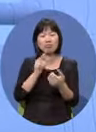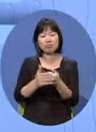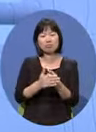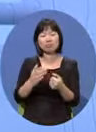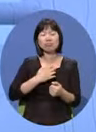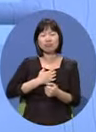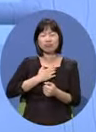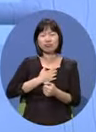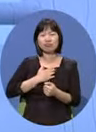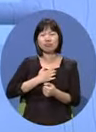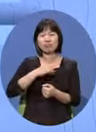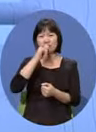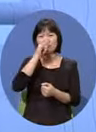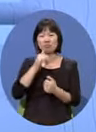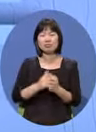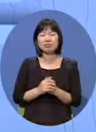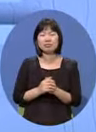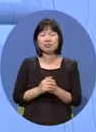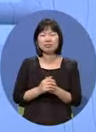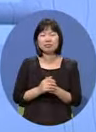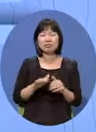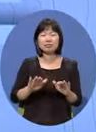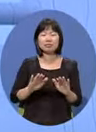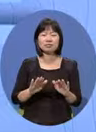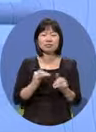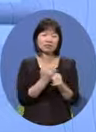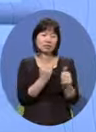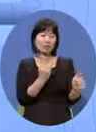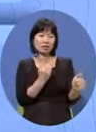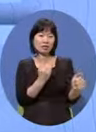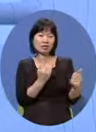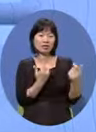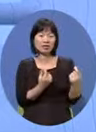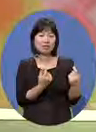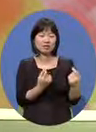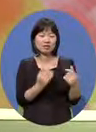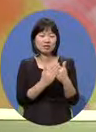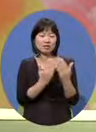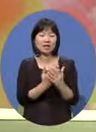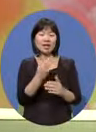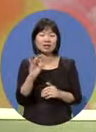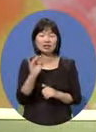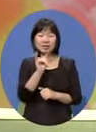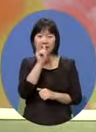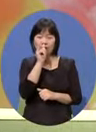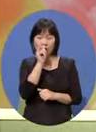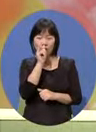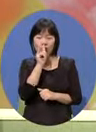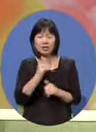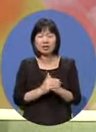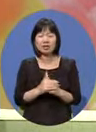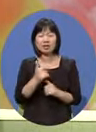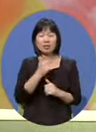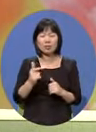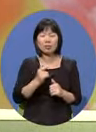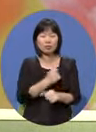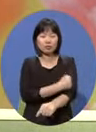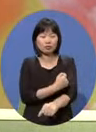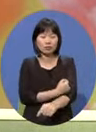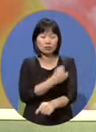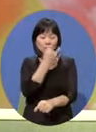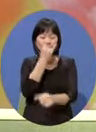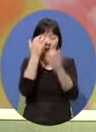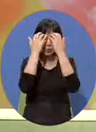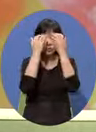속상한 면이죠. 그래도 이제 남편분께서는 그런 걸 다 인정하시고 너무 애쓰고 있고